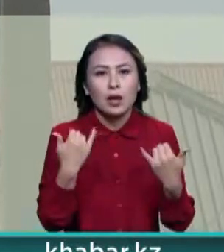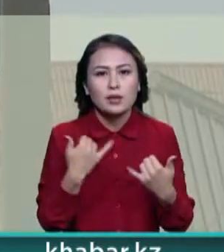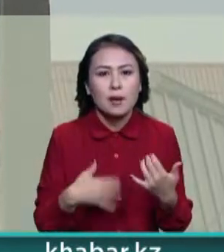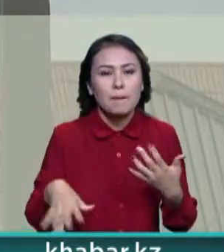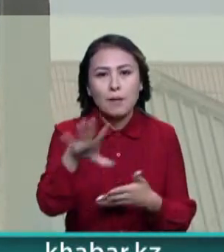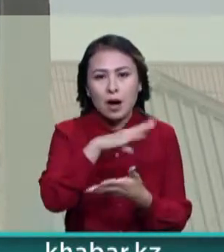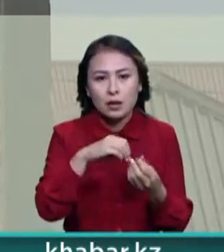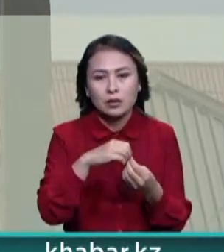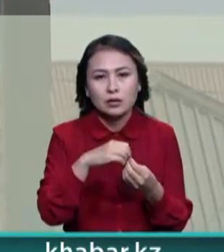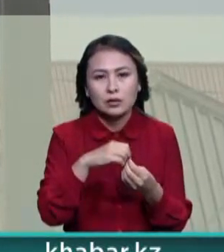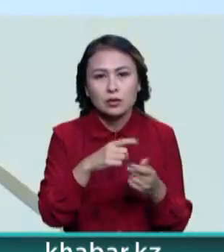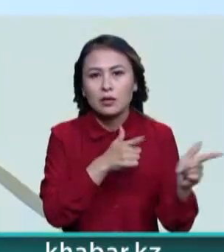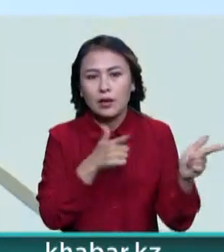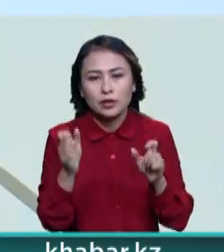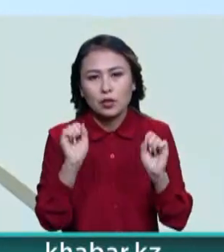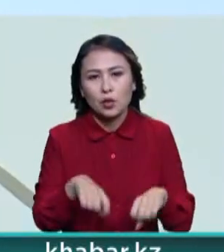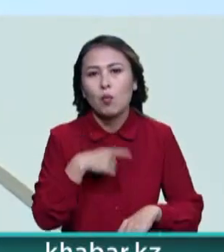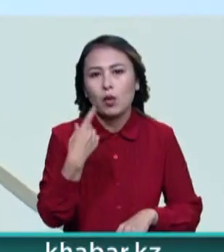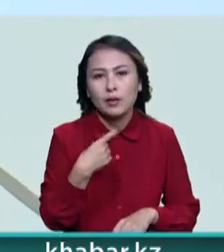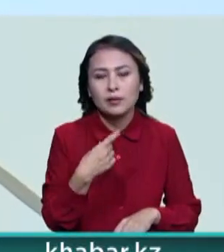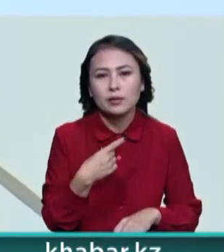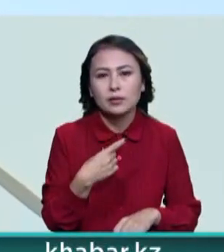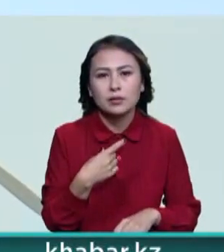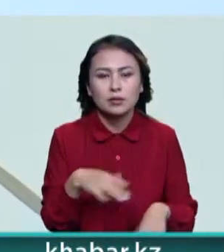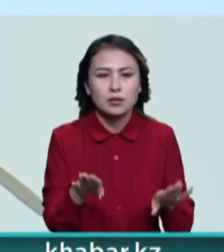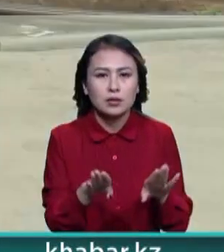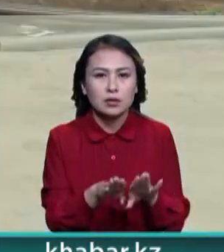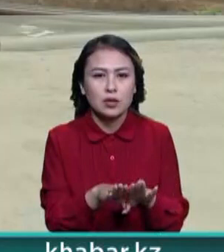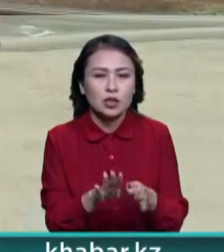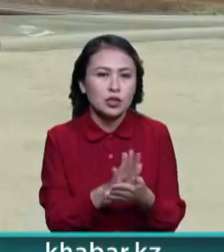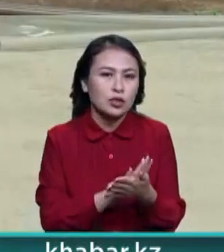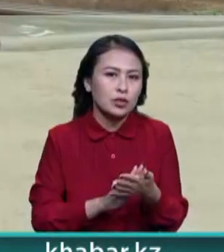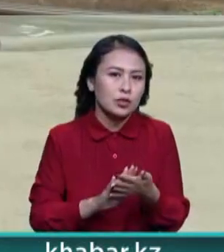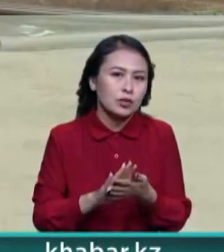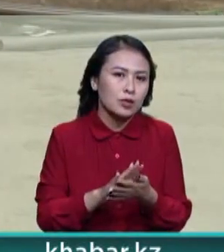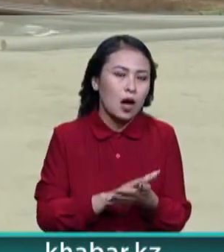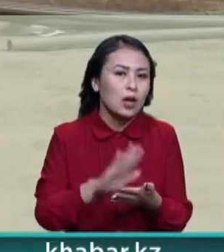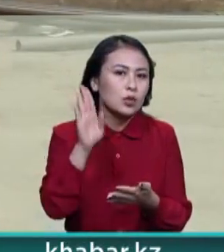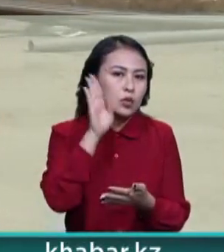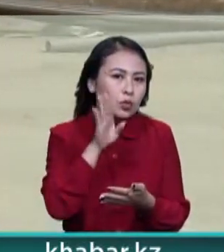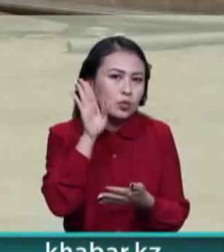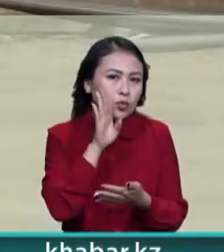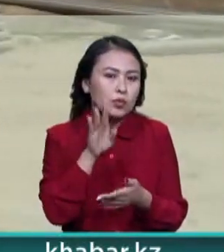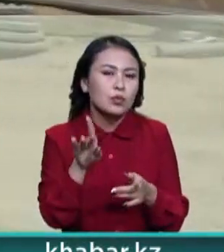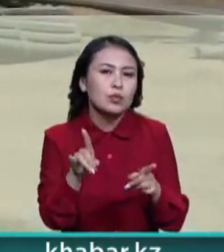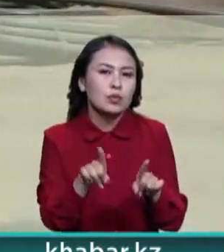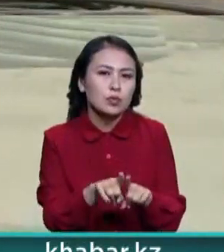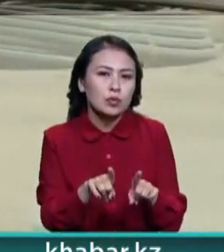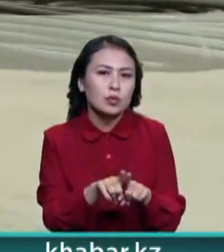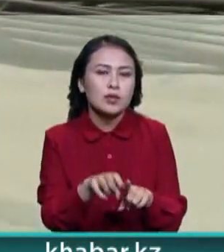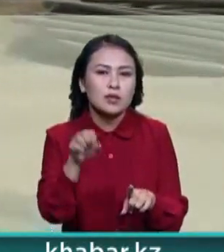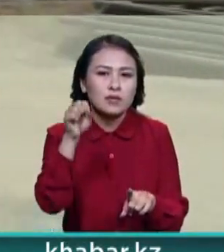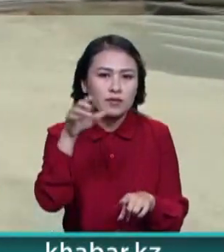барлық жер башты дайын деуге болады. Дайын, мұны істеліп атыр, ешқандай. ауыз суда,